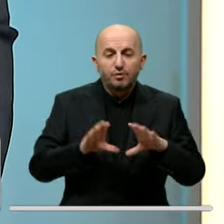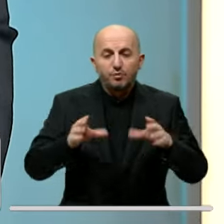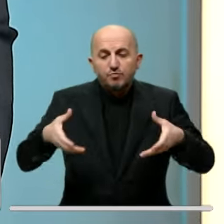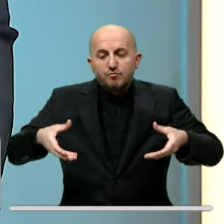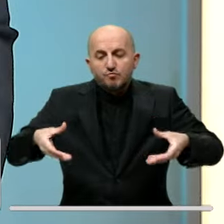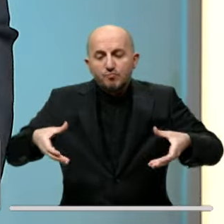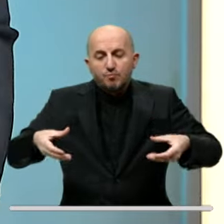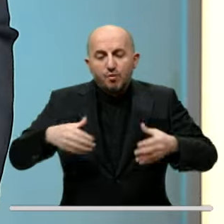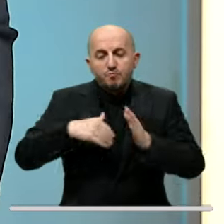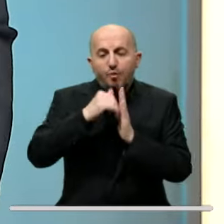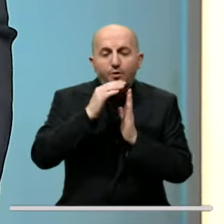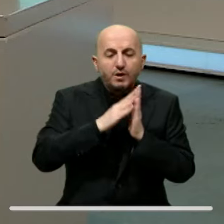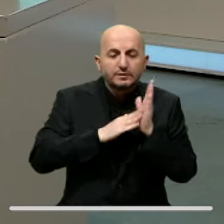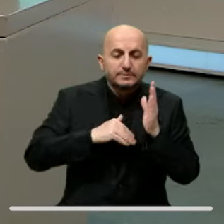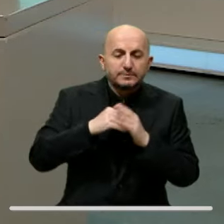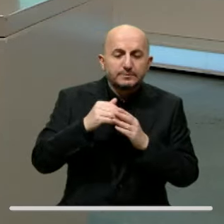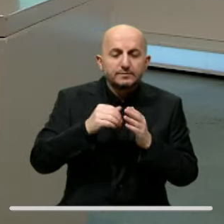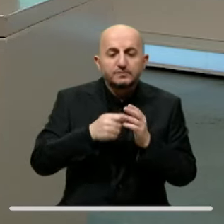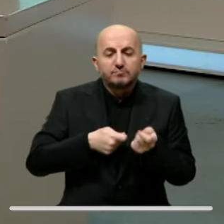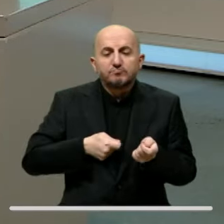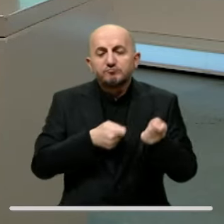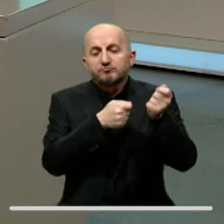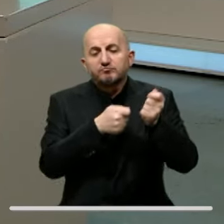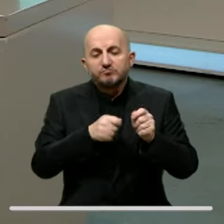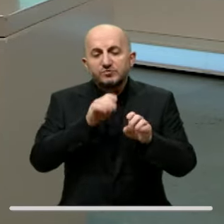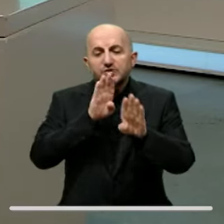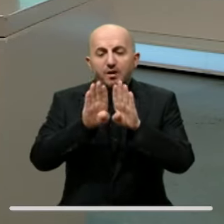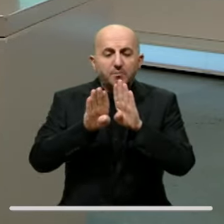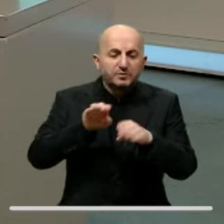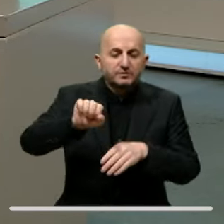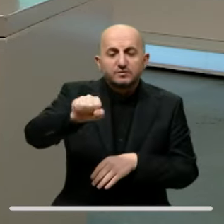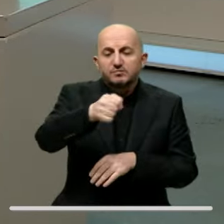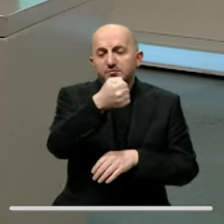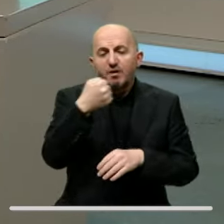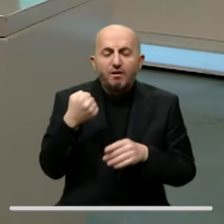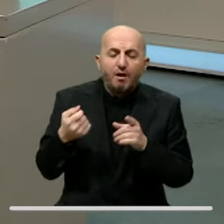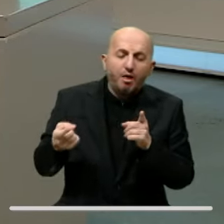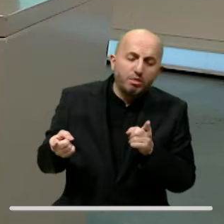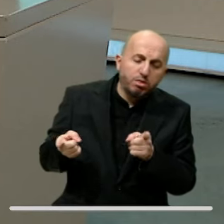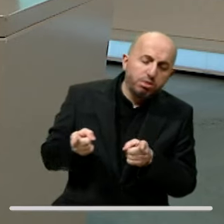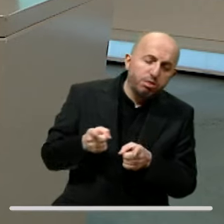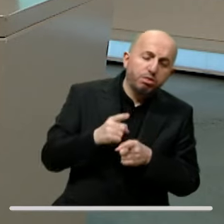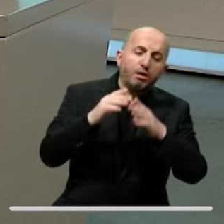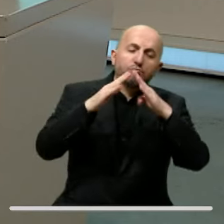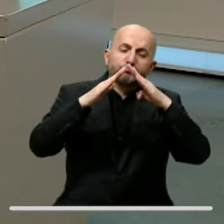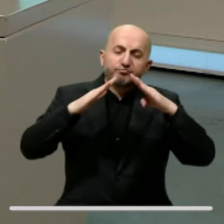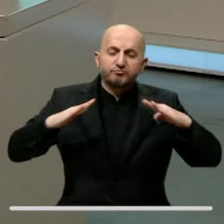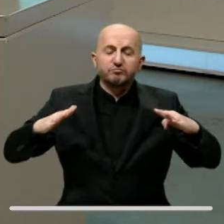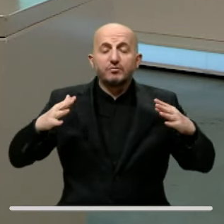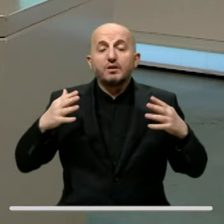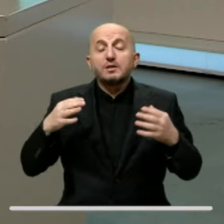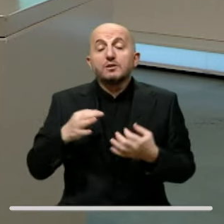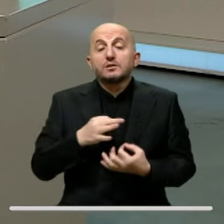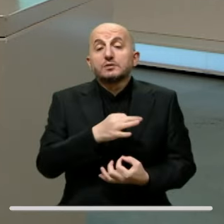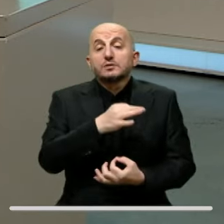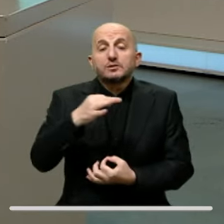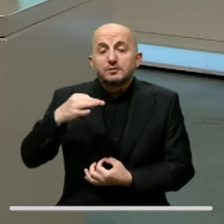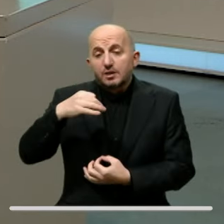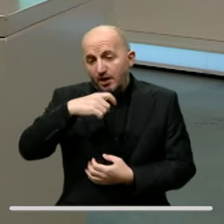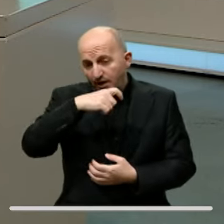çimentodur, boyacısıdır, badanacısıdır, kapıcısıdır, pencere vesaire, çatı. Ne kadar insana